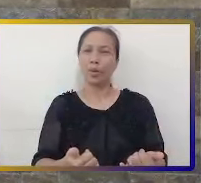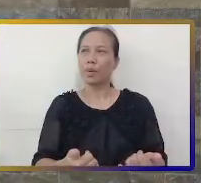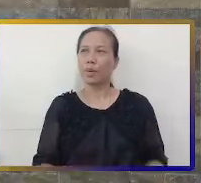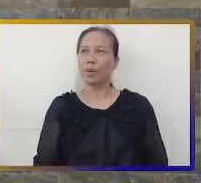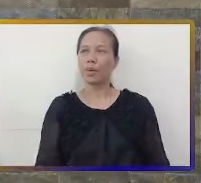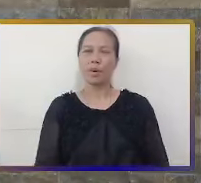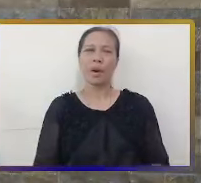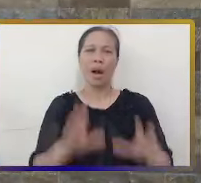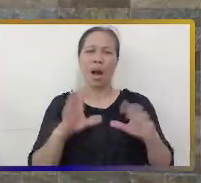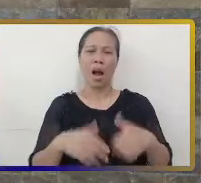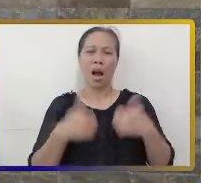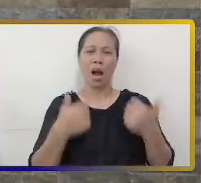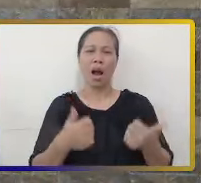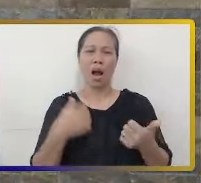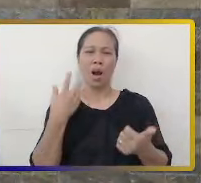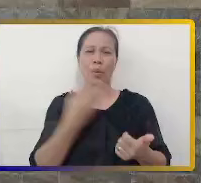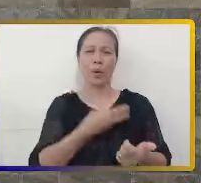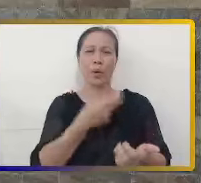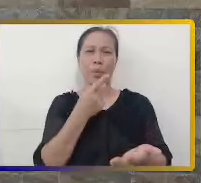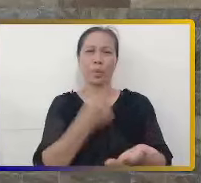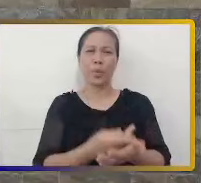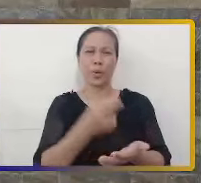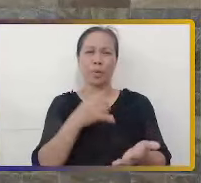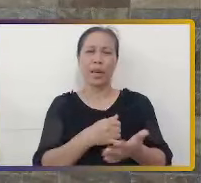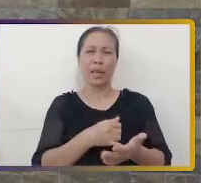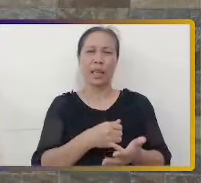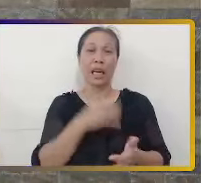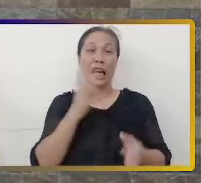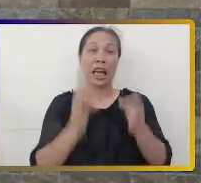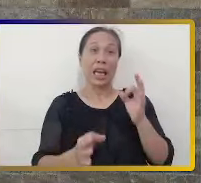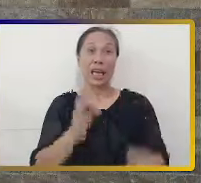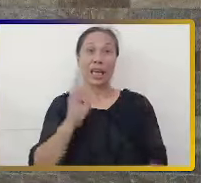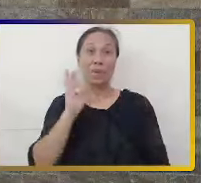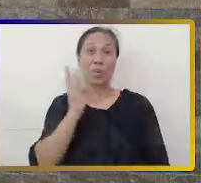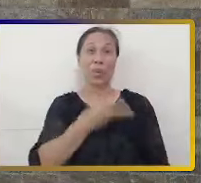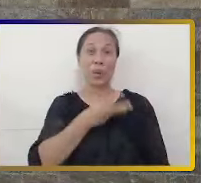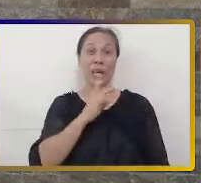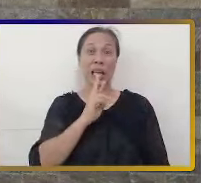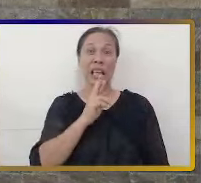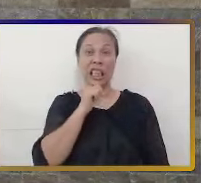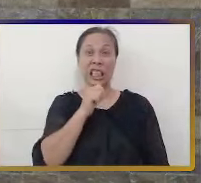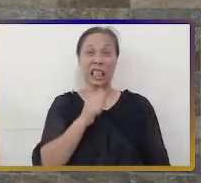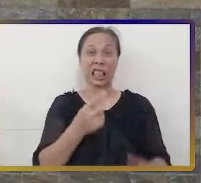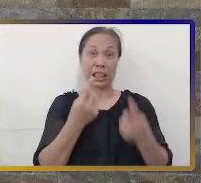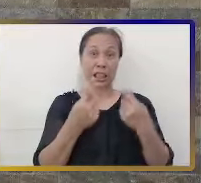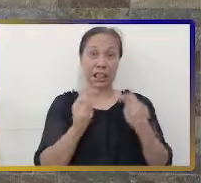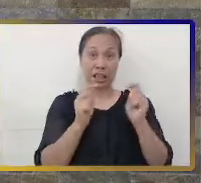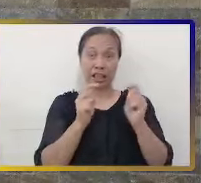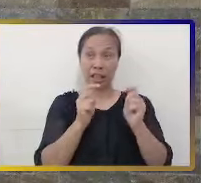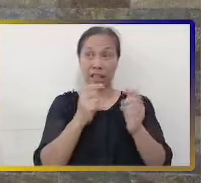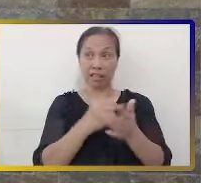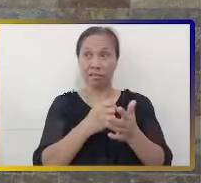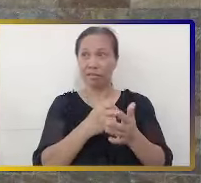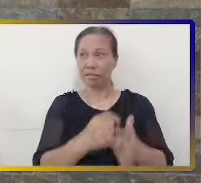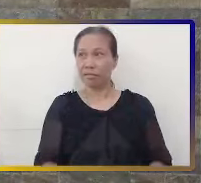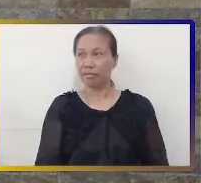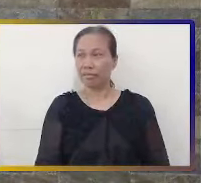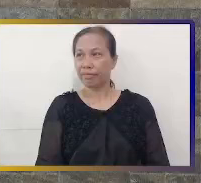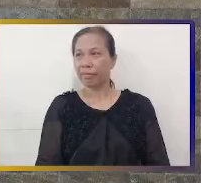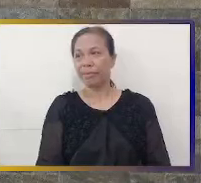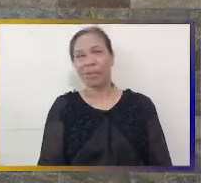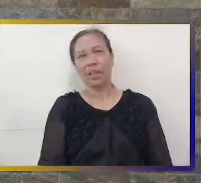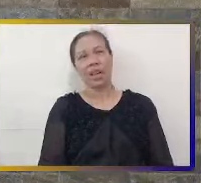disqualify yung talata na ito sa buhay ko ako mismo nagbibigay ng tights and offering nagbibigay ako ng love offering nagbibigay ako ng ng ng ng